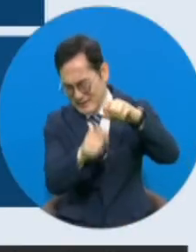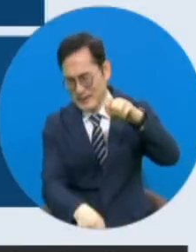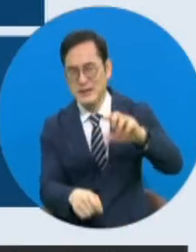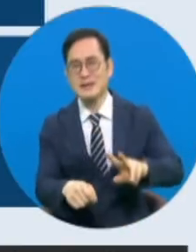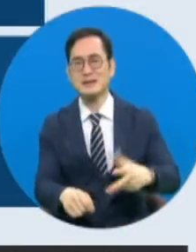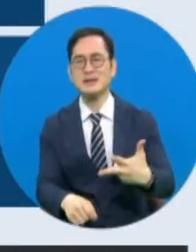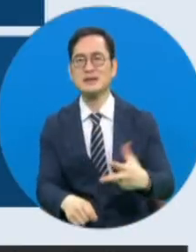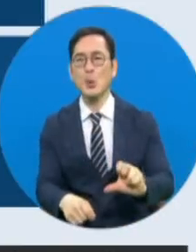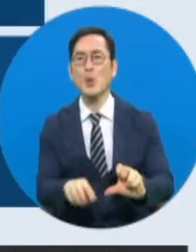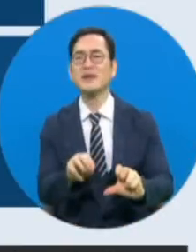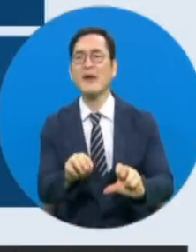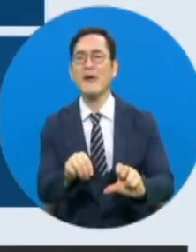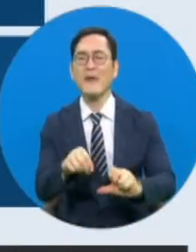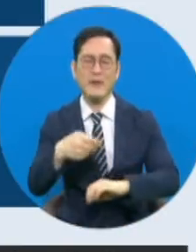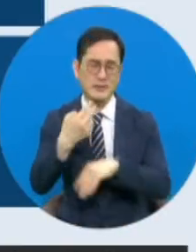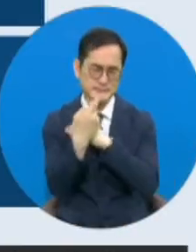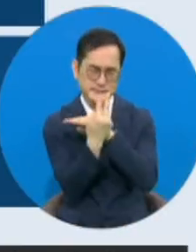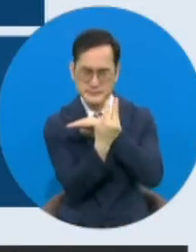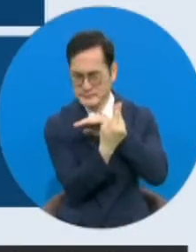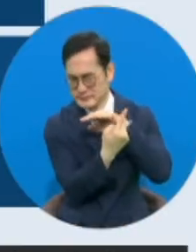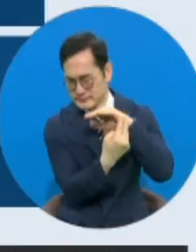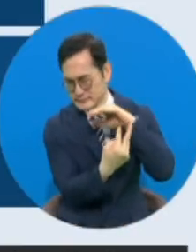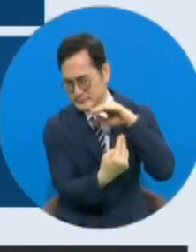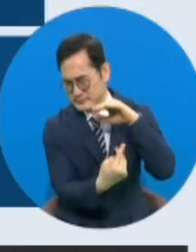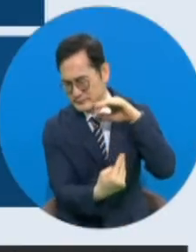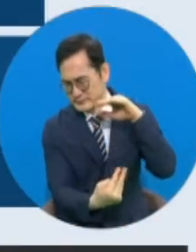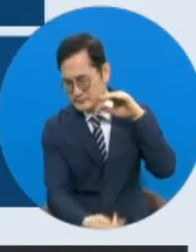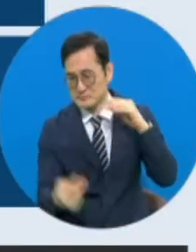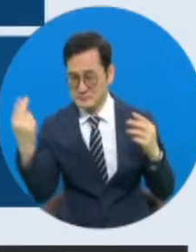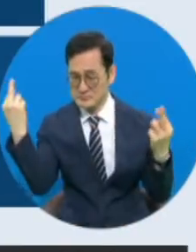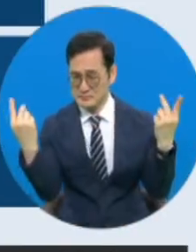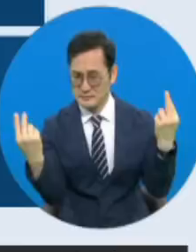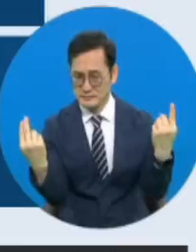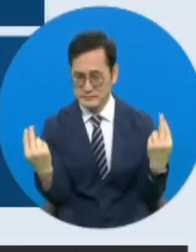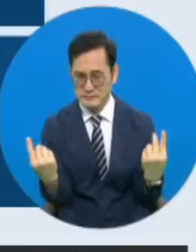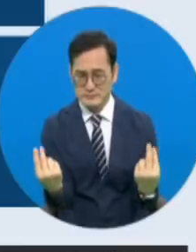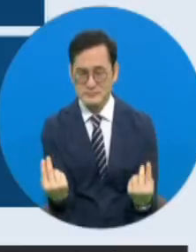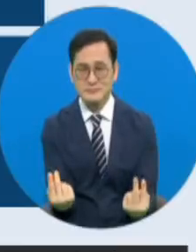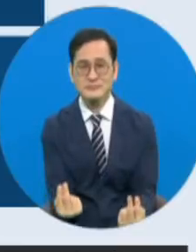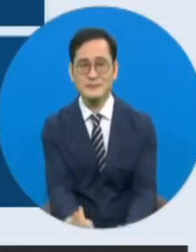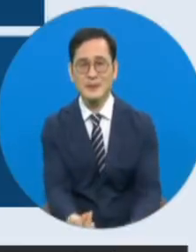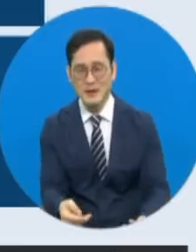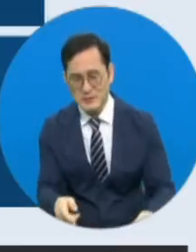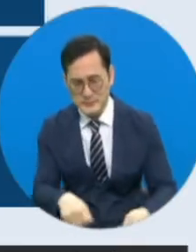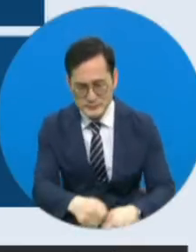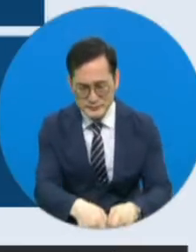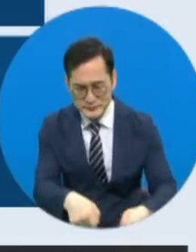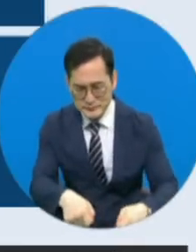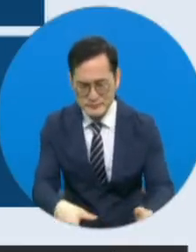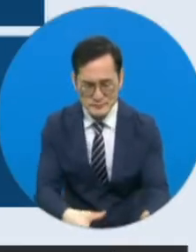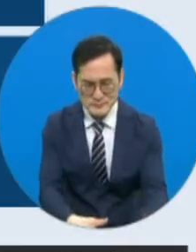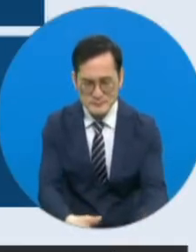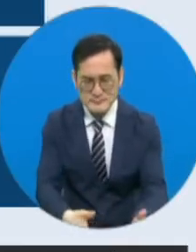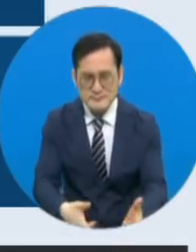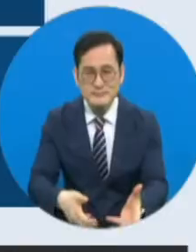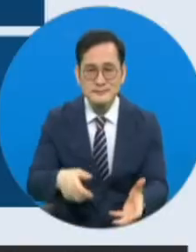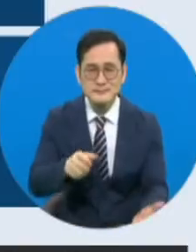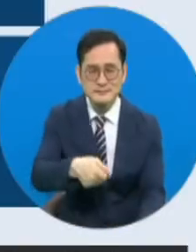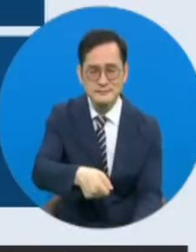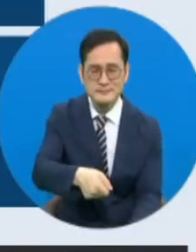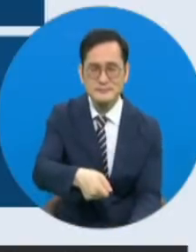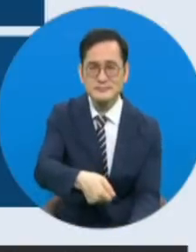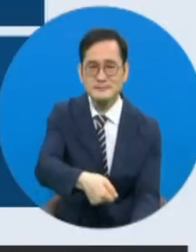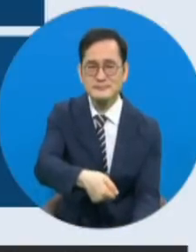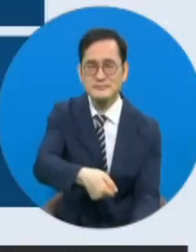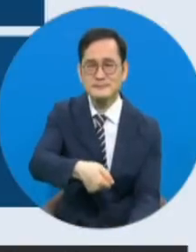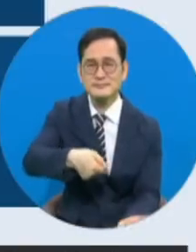우리 해군의 잠수 전문 요원들이 전 세계적으로 실력이 가장 뛰어난 축에 속하기 때문에 아마 안전하게